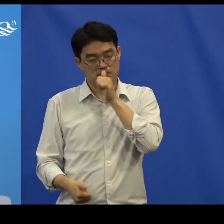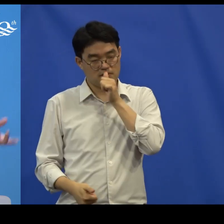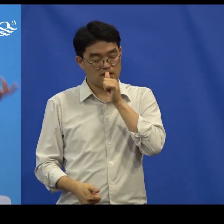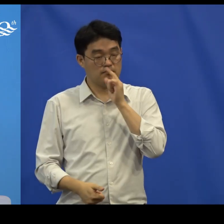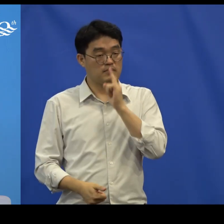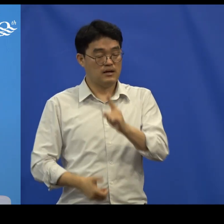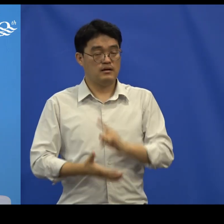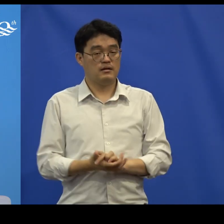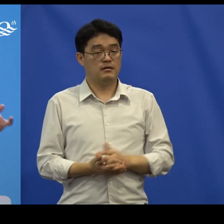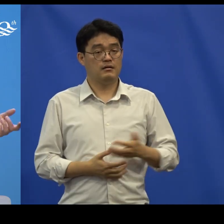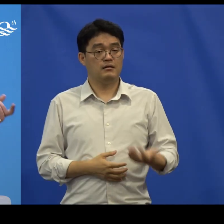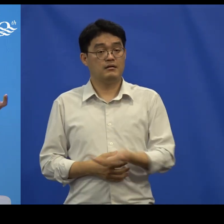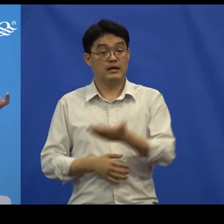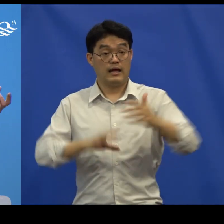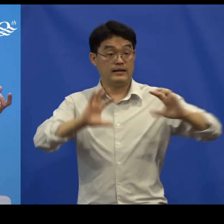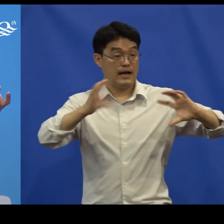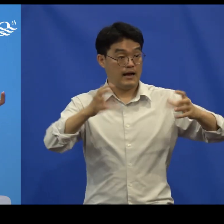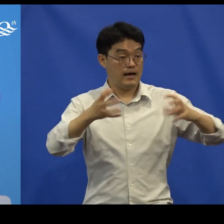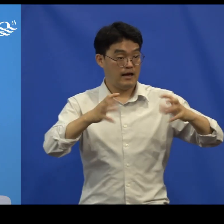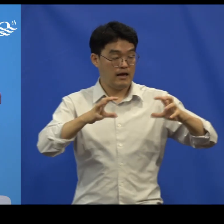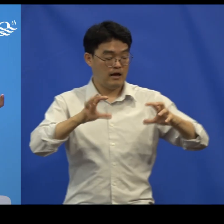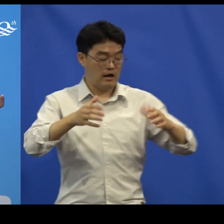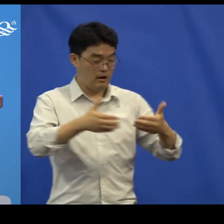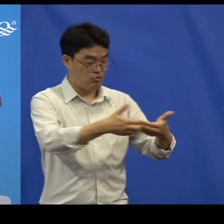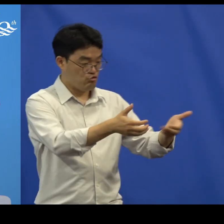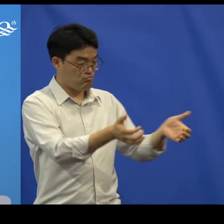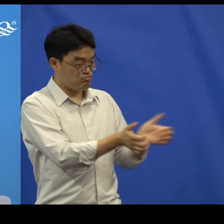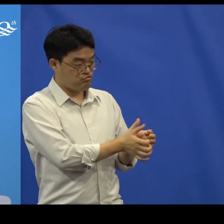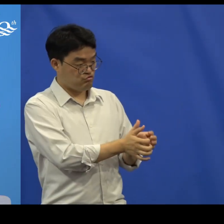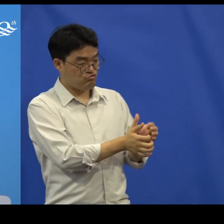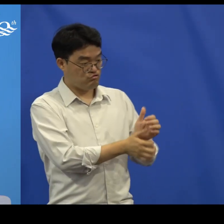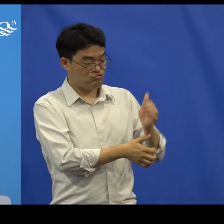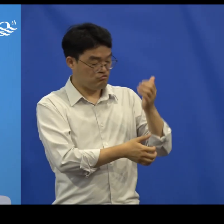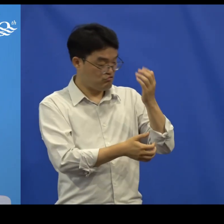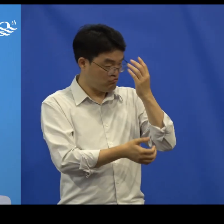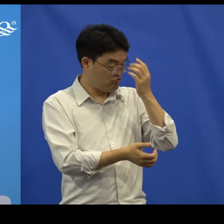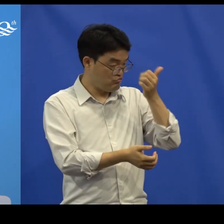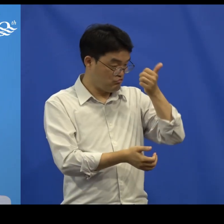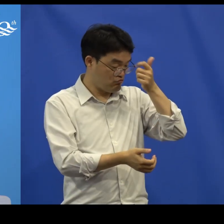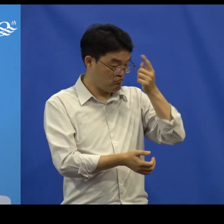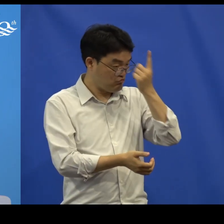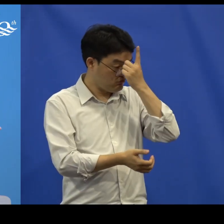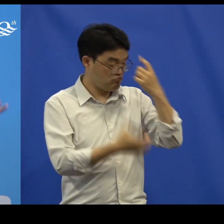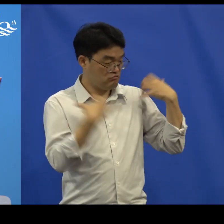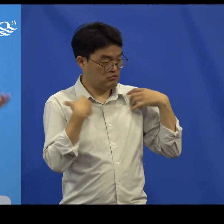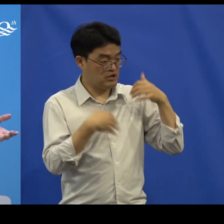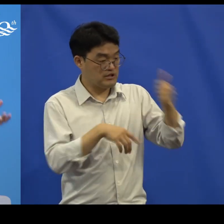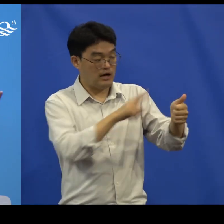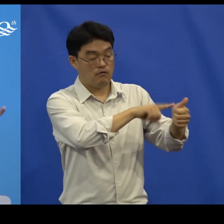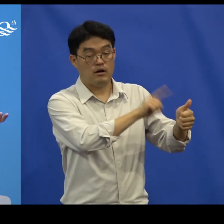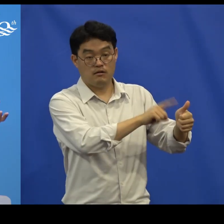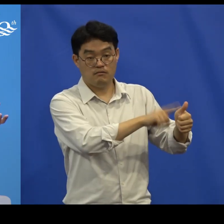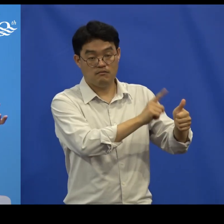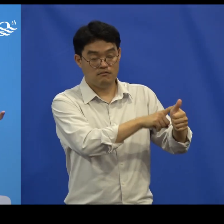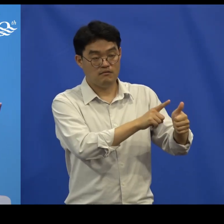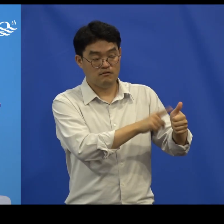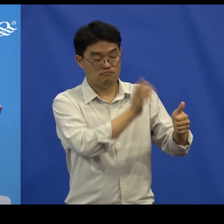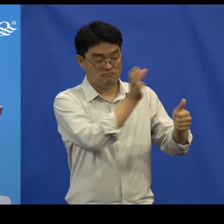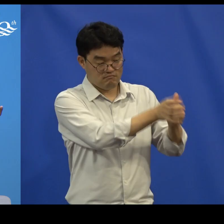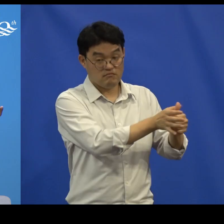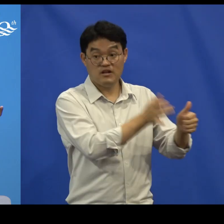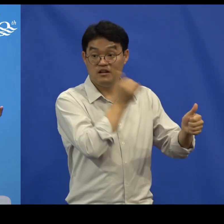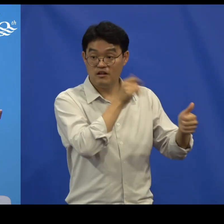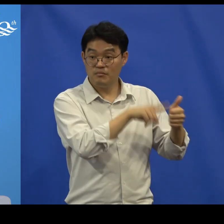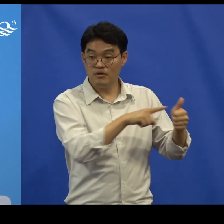나라에 요즘 장관들을 세우거나 하면 이제 청문회 하잖아요. 청문회 할 때 보면 이분이 과거에 살았던 게 다